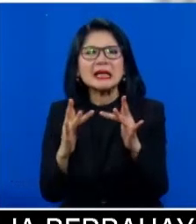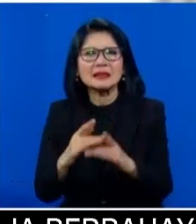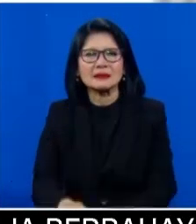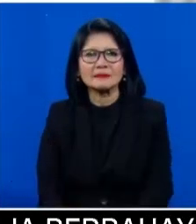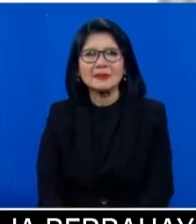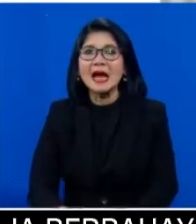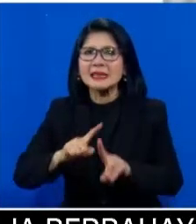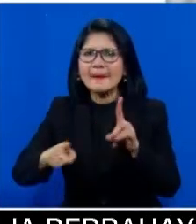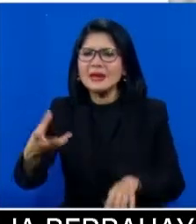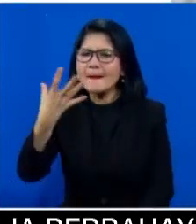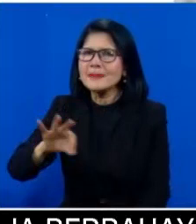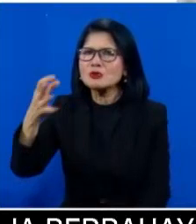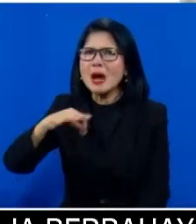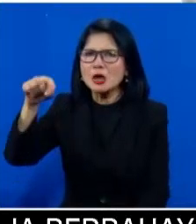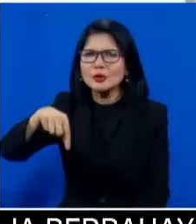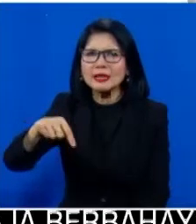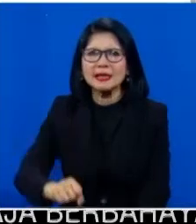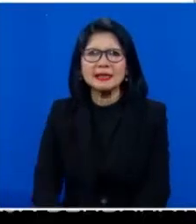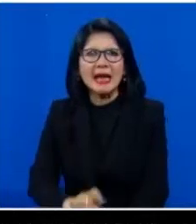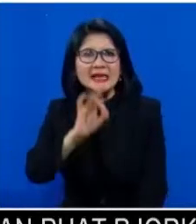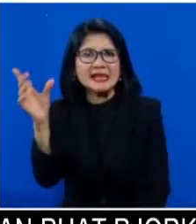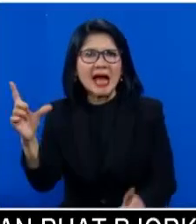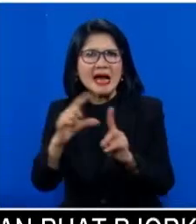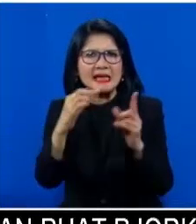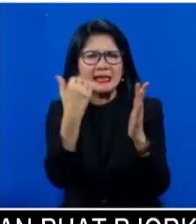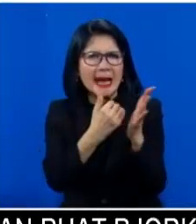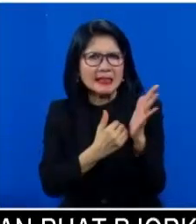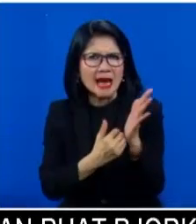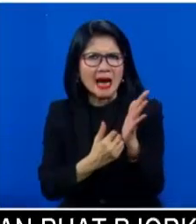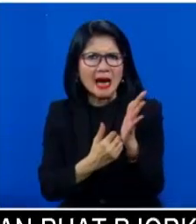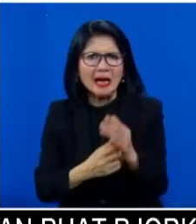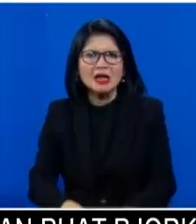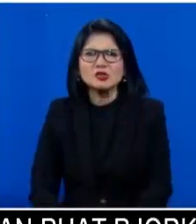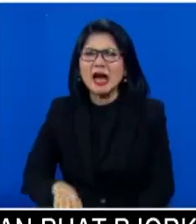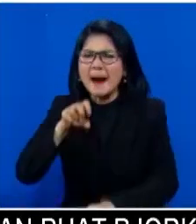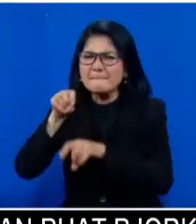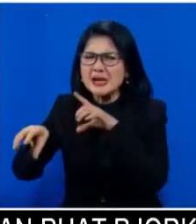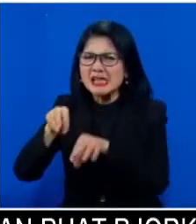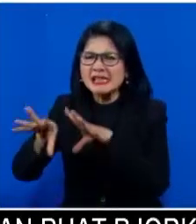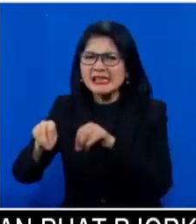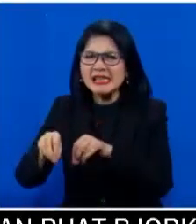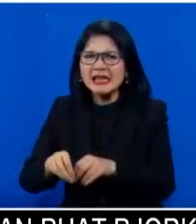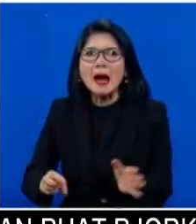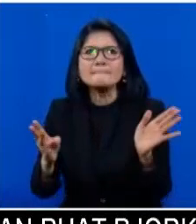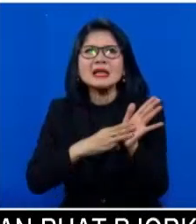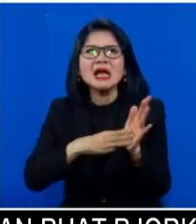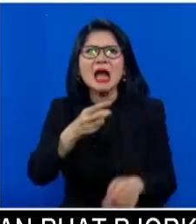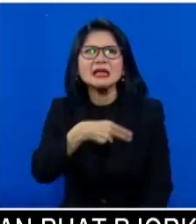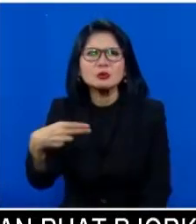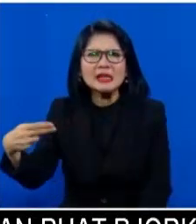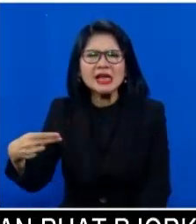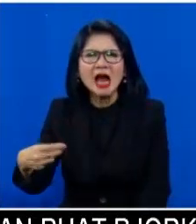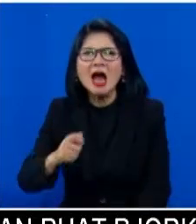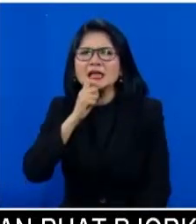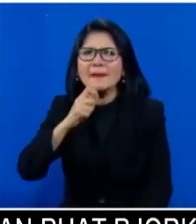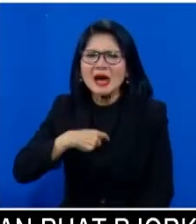Namun belakangan, aksi Bjorka tidak hanya membocorkan data, tetapi juga ikut mengkritik apa yang terjadi di Indonesia. Bjorka mengaku